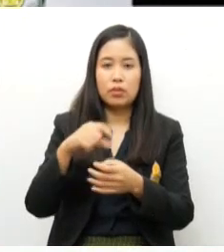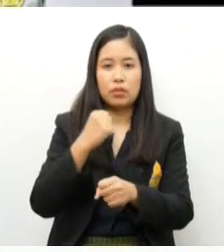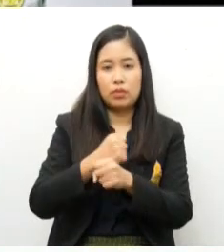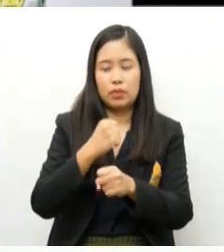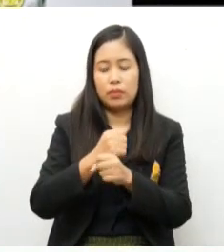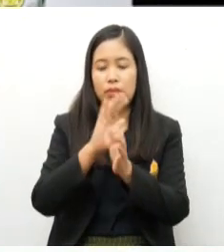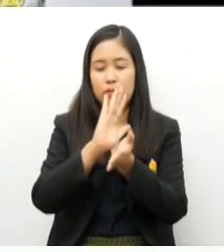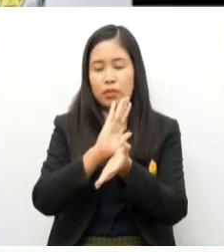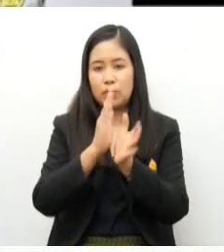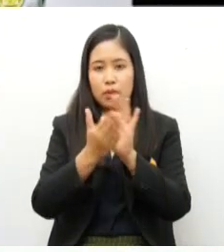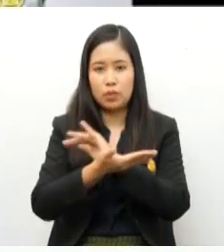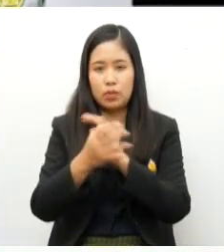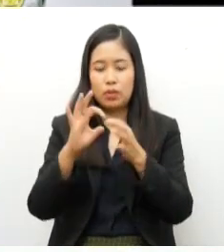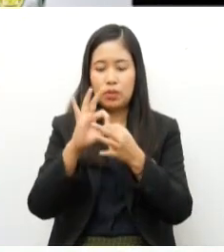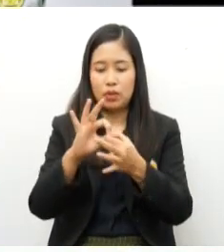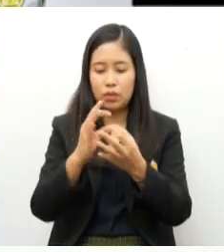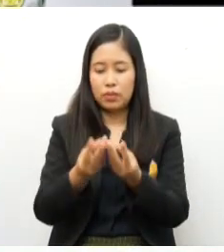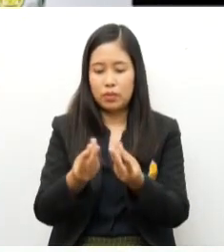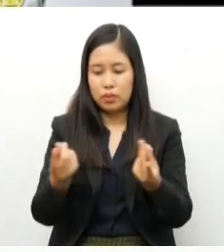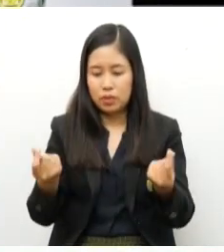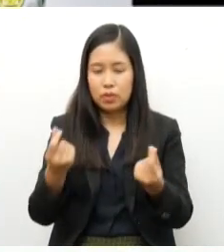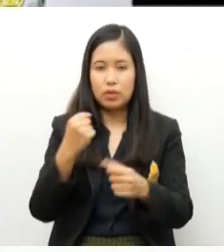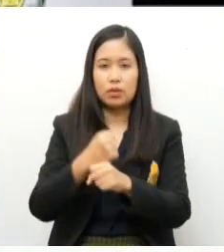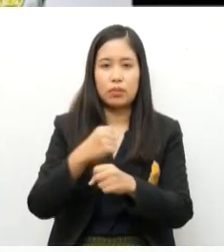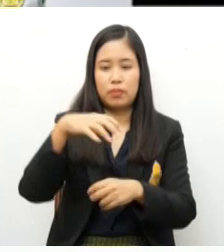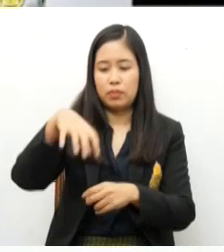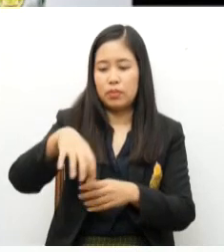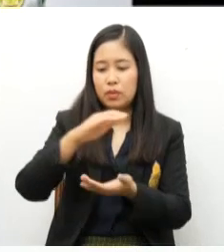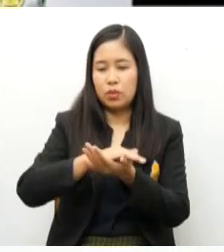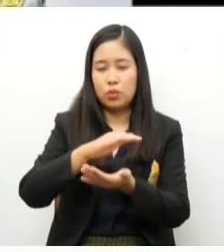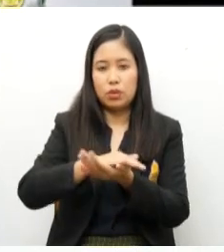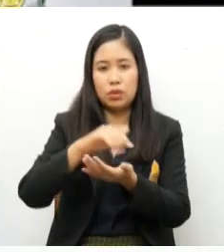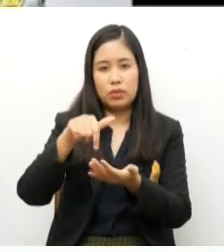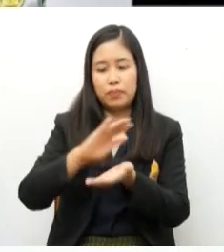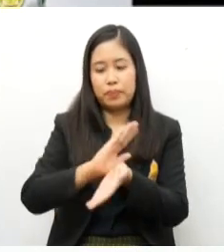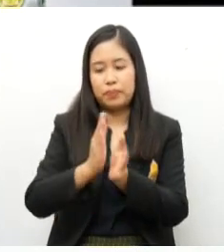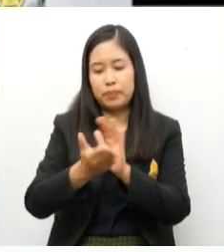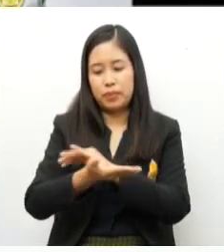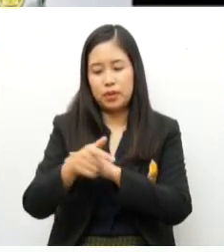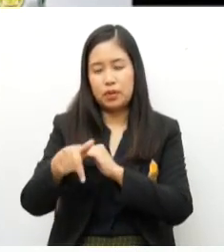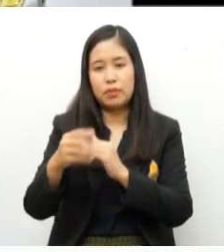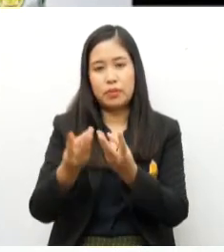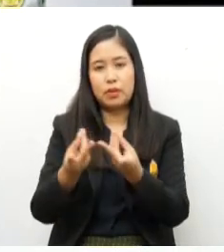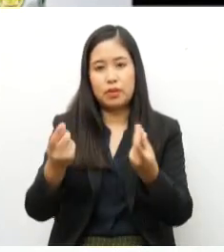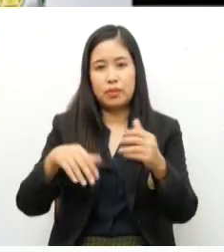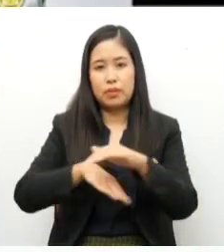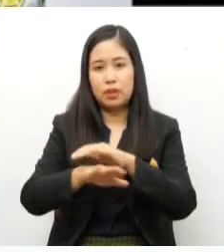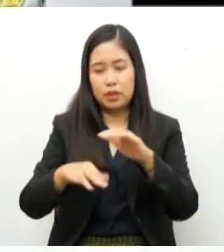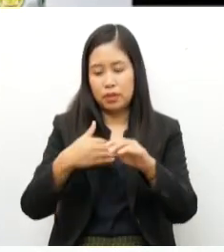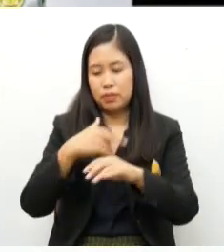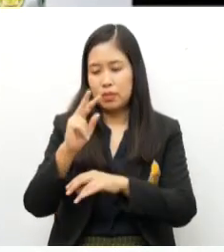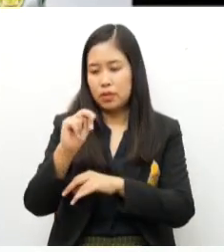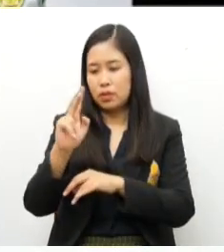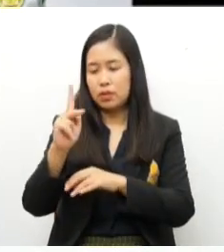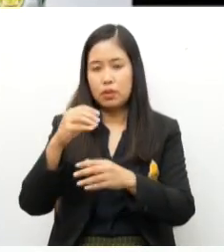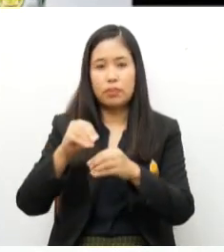งกับพื้นที่บริบทของโรงเรียนของเราซึ่งผมคิดว่ามันจะตอบโจทย์ในเรื่องพื้นที่เป็นฐานนวัตกรรมขับเคลื่อนภายใต้บ